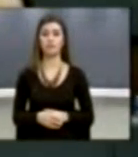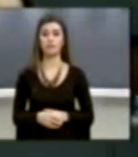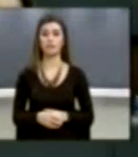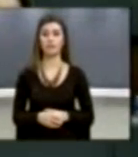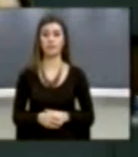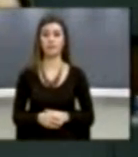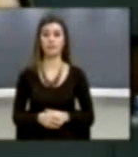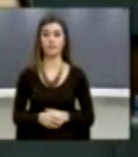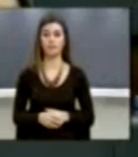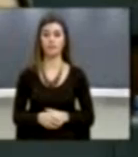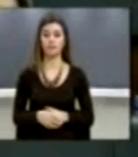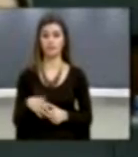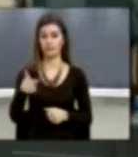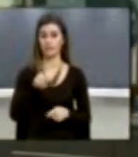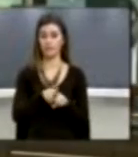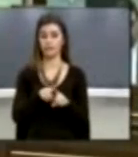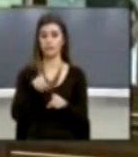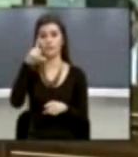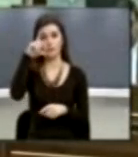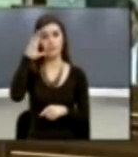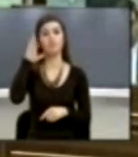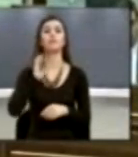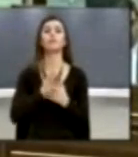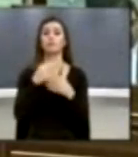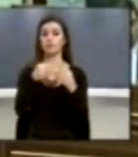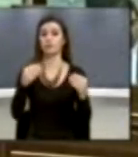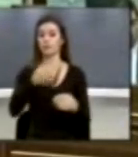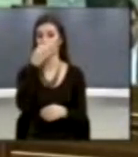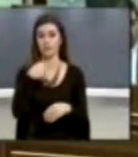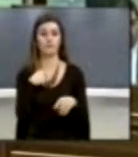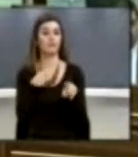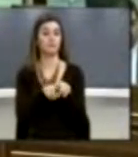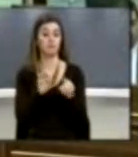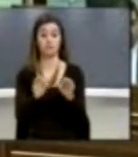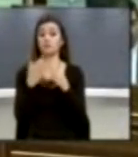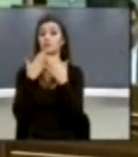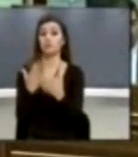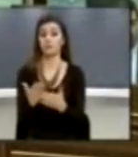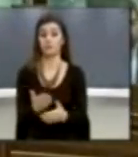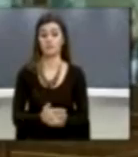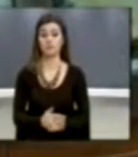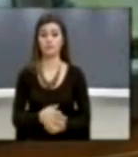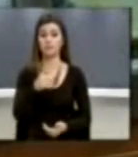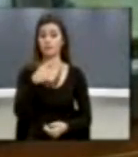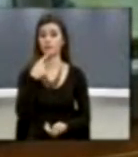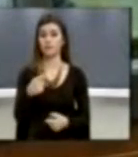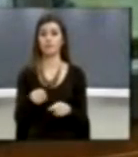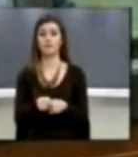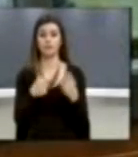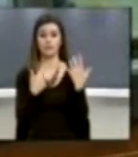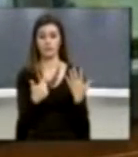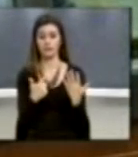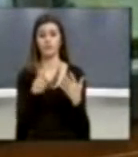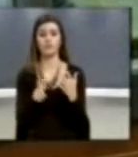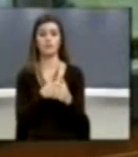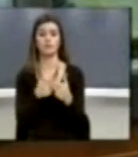Kryeministre, e pranoj në faktat të që thashon, e konfirmoj fjallën time, edhe për këtë prape falenderoj, se tha, jo 70, apo 700